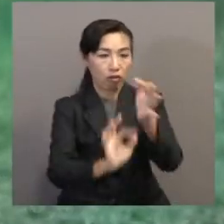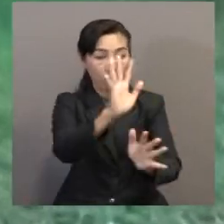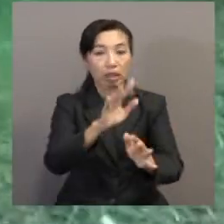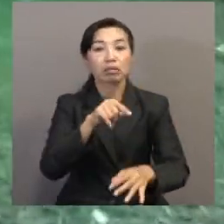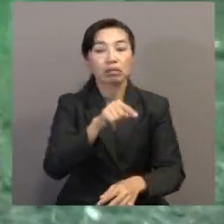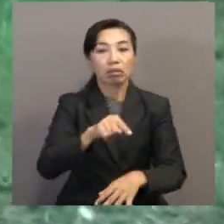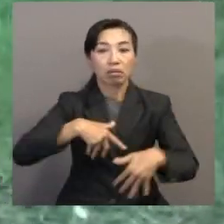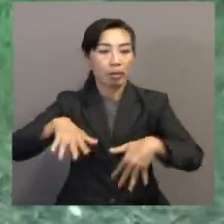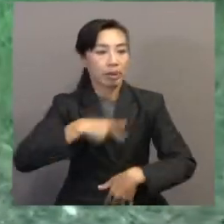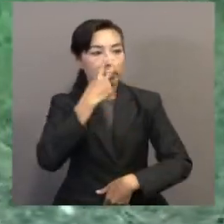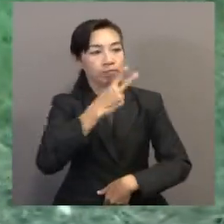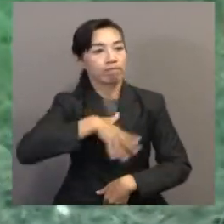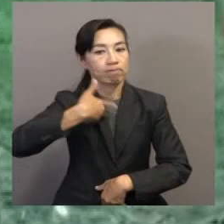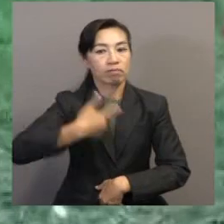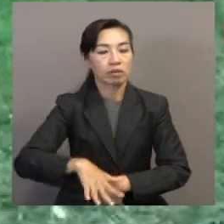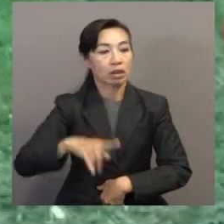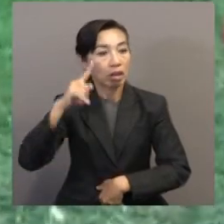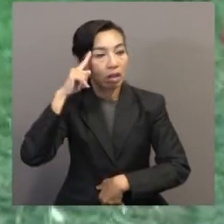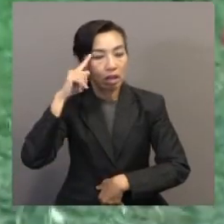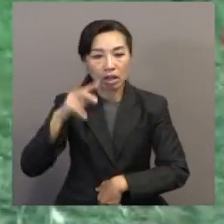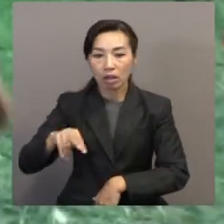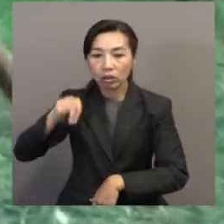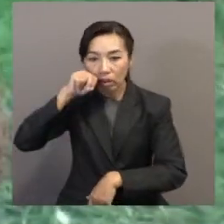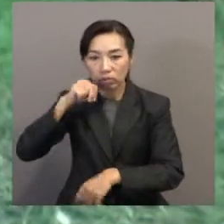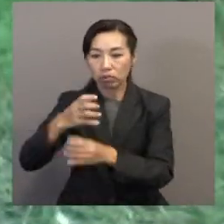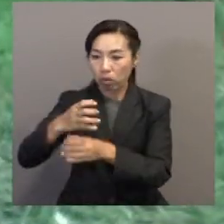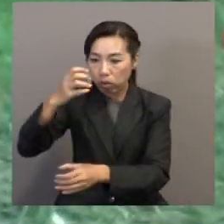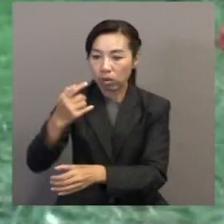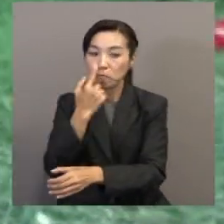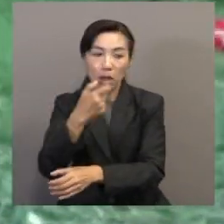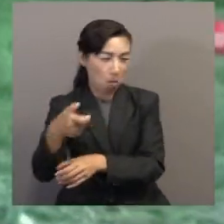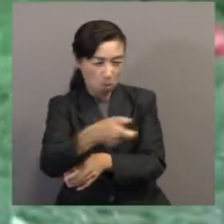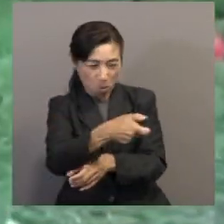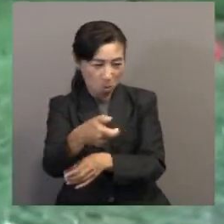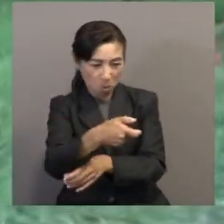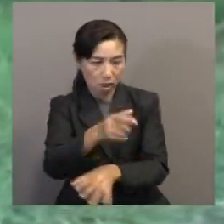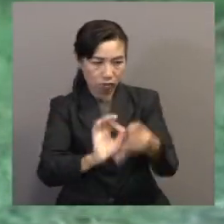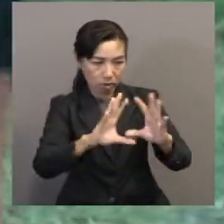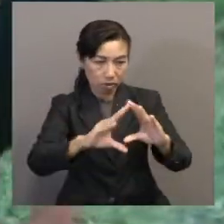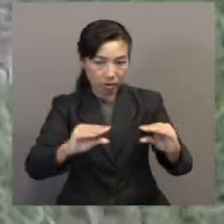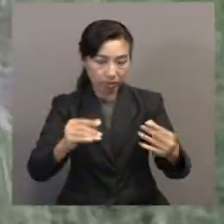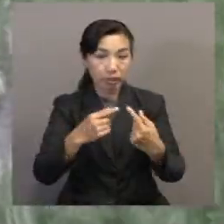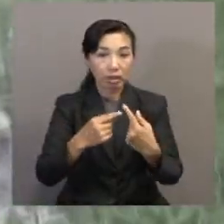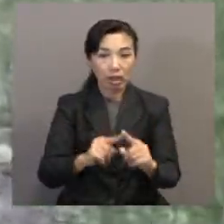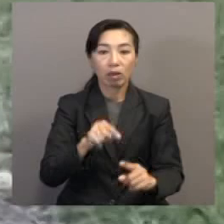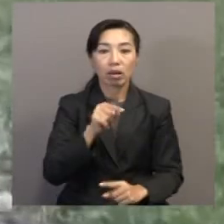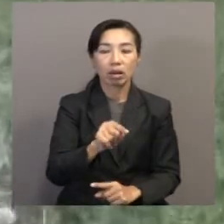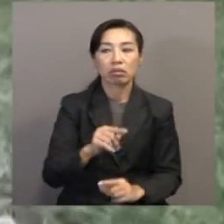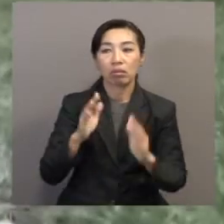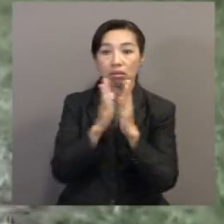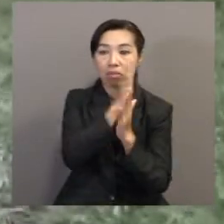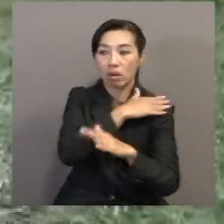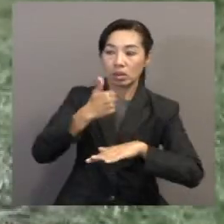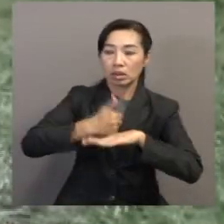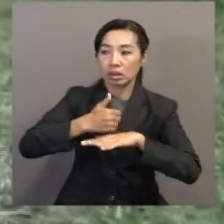แวกนั้นยิ่งไม่พอใจนะคะช่วยกันนำถังดับเพลิงมาช่วยกันดับไฟเป็นการใหญ่ระหว่างนั้นคุณผู้ชมตามรายงานบอกว่าเจ้าอาวาส